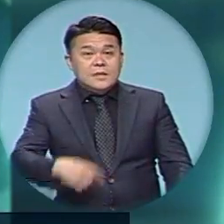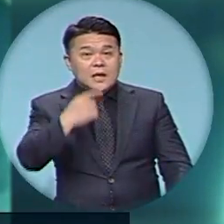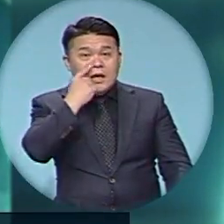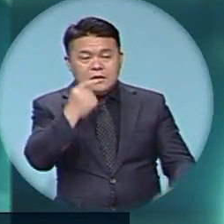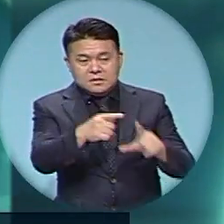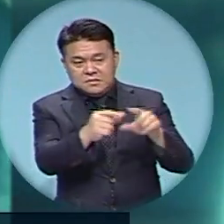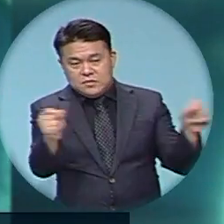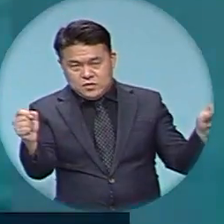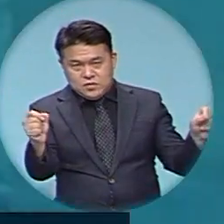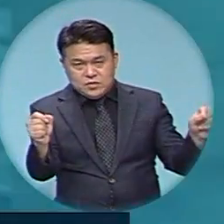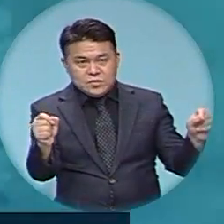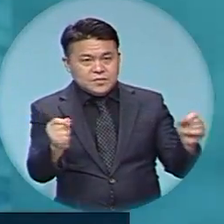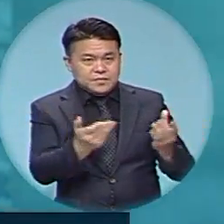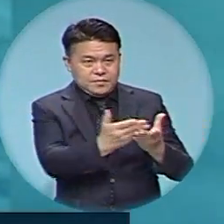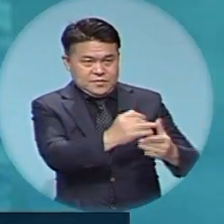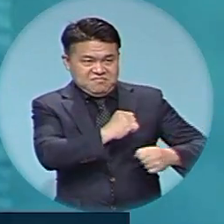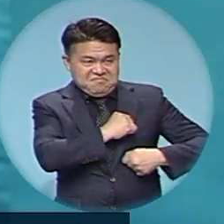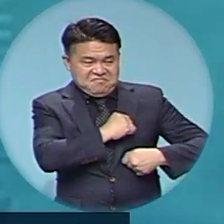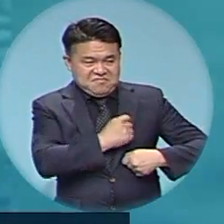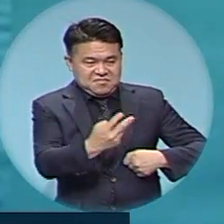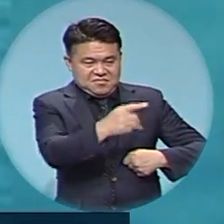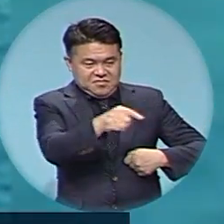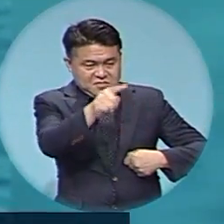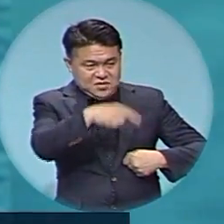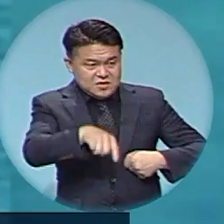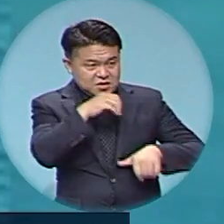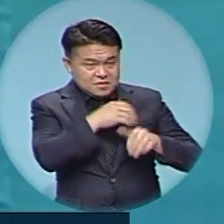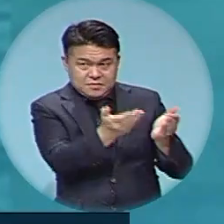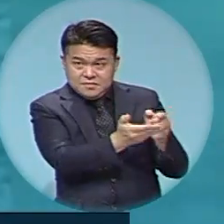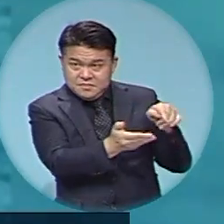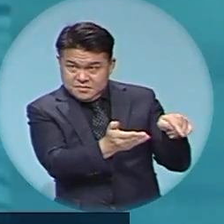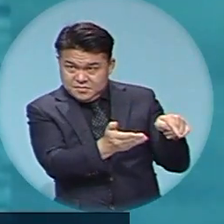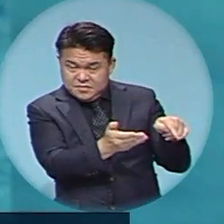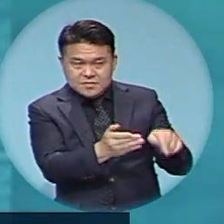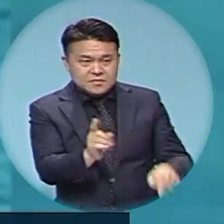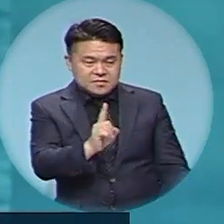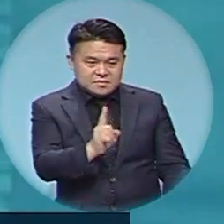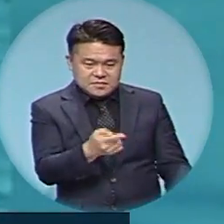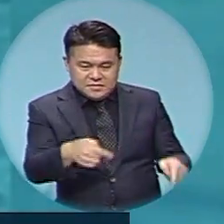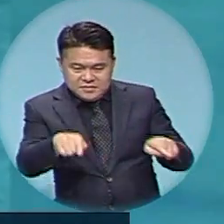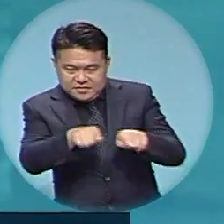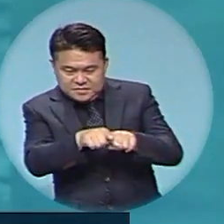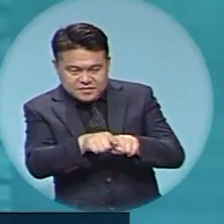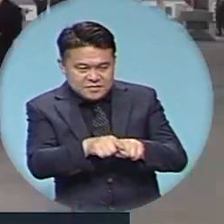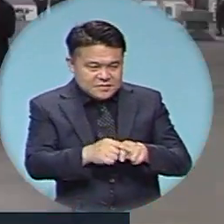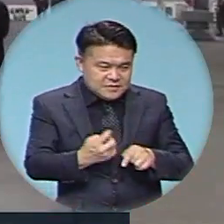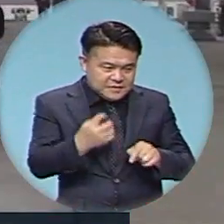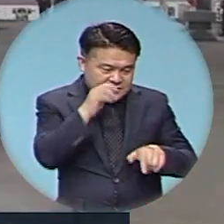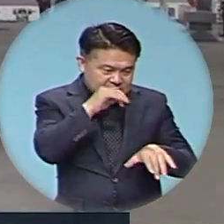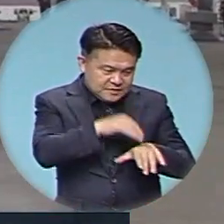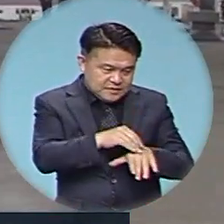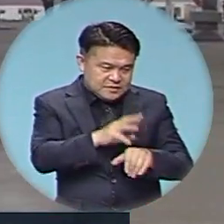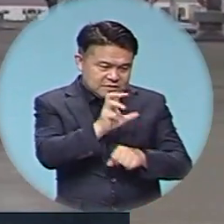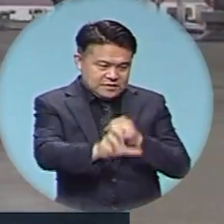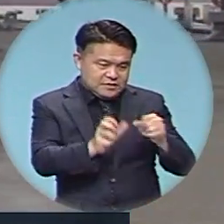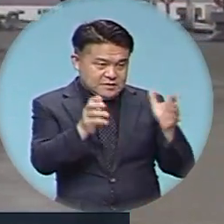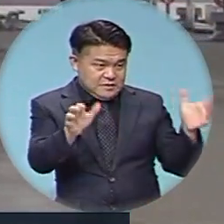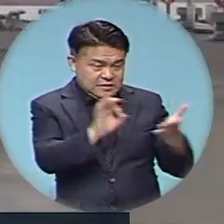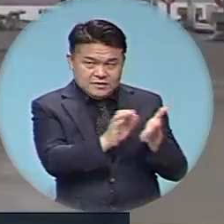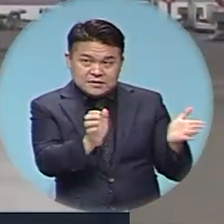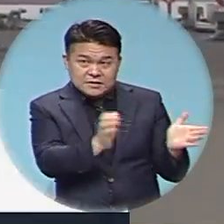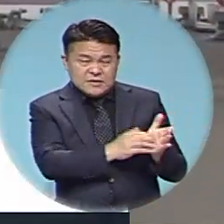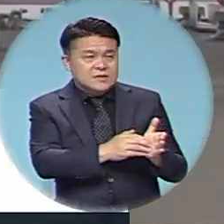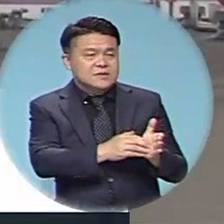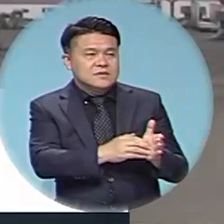일본 해상자위대의 3,000톤급 연습함 야마유키입니다. 호위함과 연습함으로 35년 동안 사용된 뒤